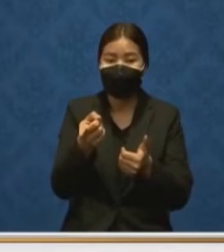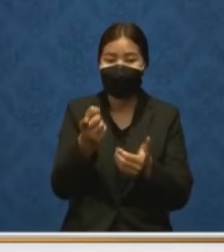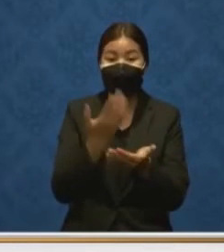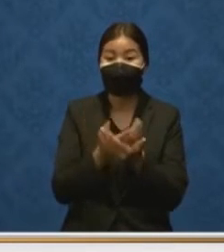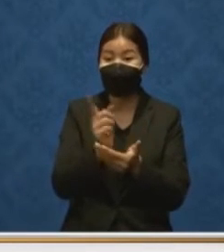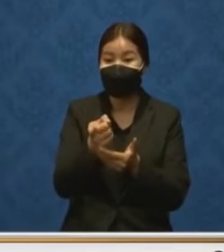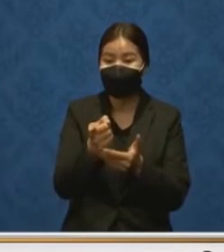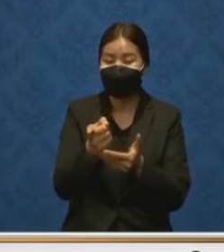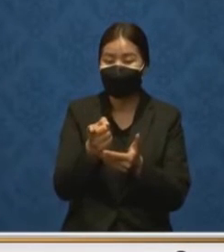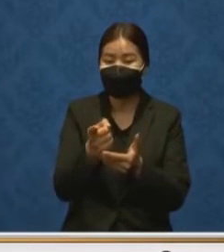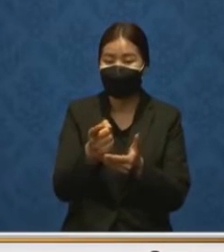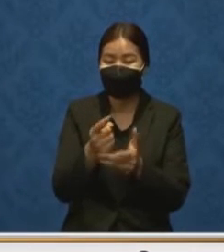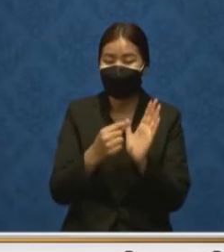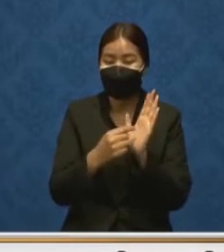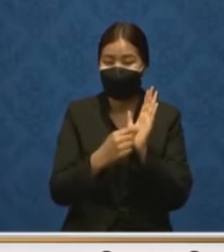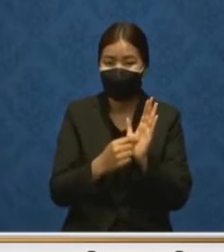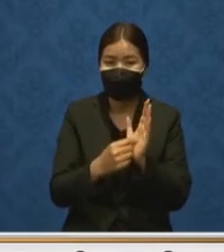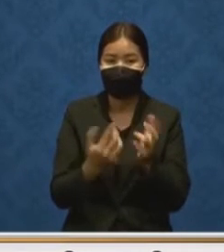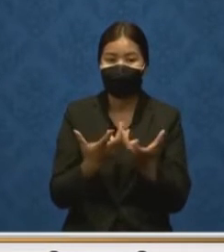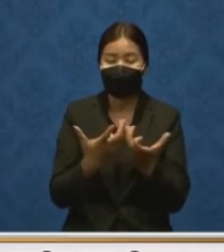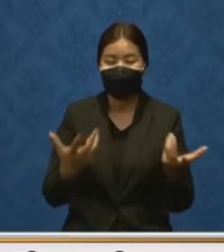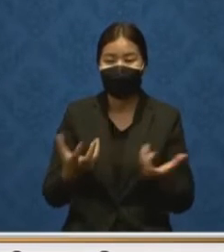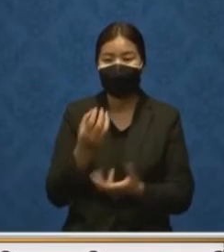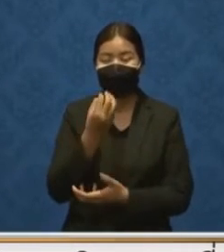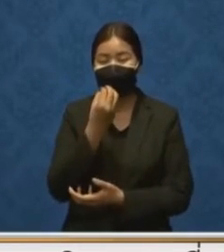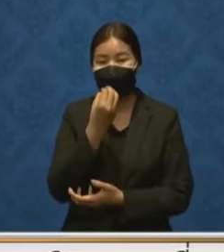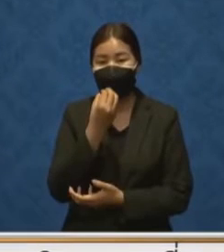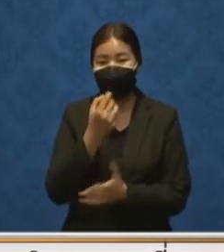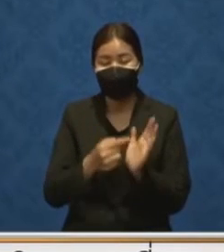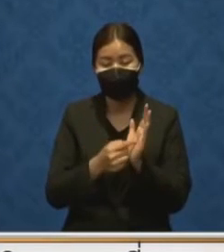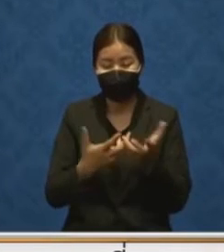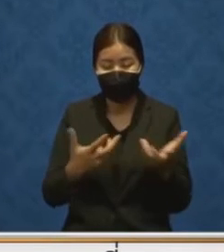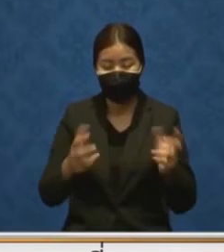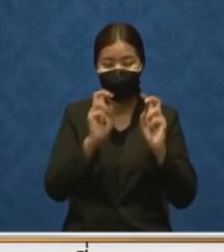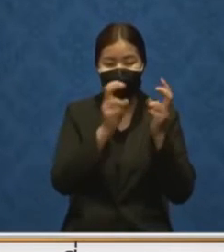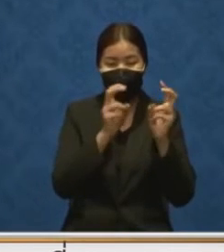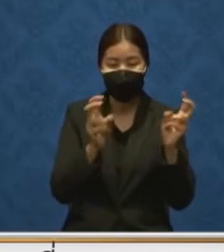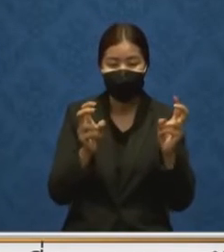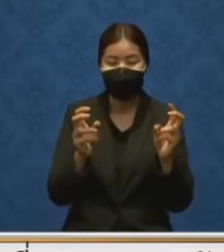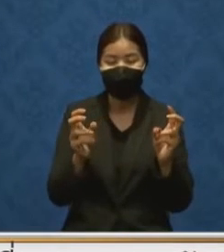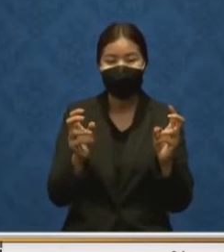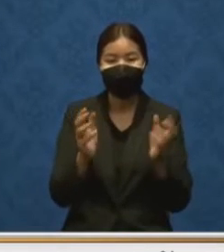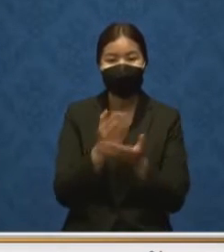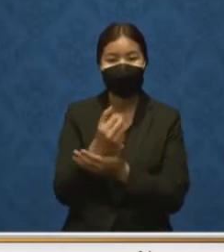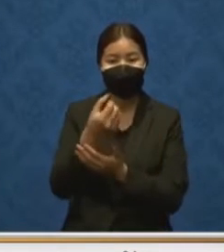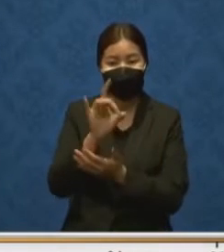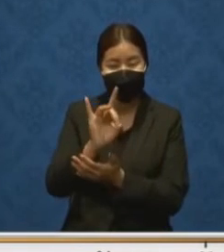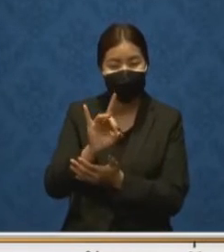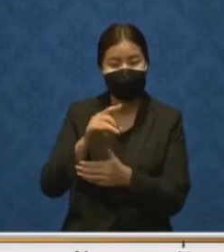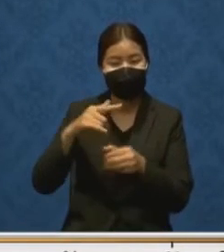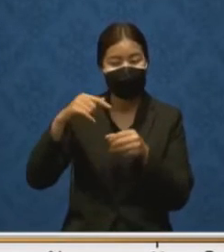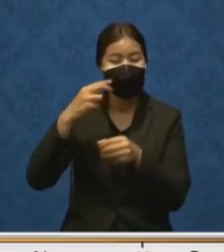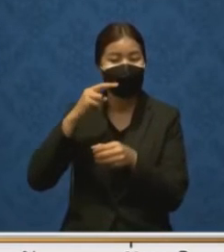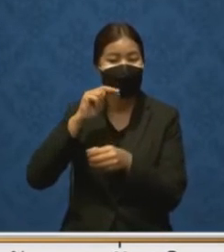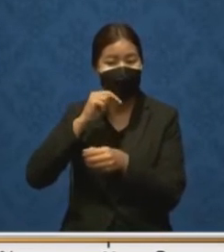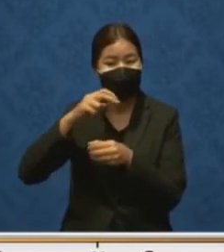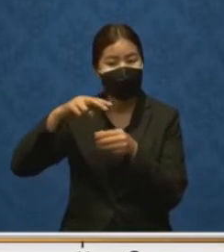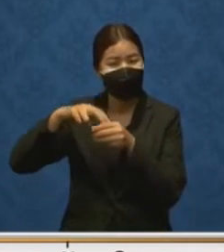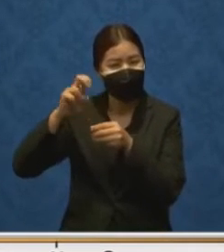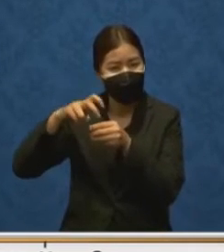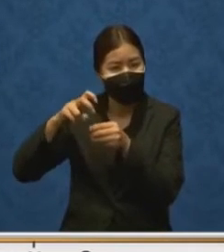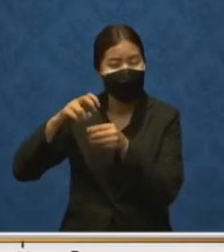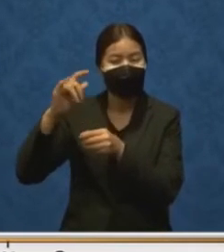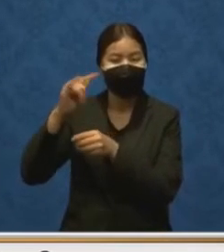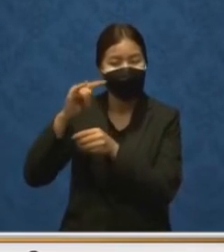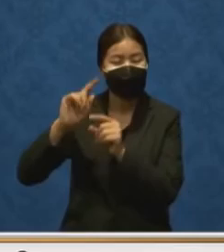้ได้ก็คือสินค้าที่จำเป็่อการอุปประโกบริภ Chancellor 18 หมวนน้ําอั๊มที่มีขาววาจะขึ้นร